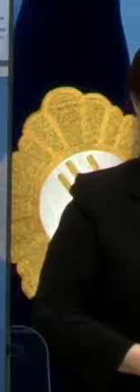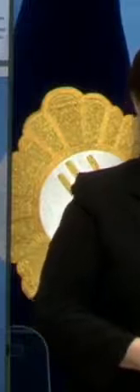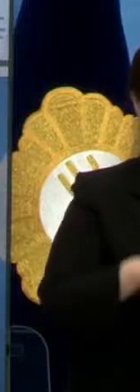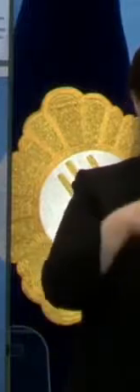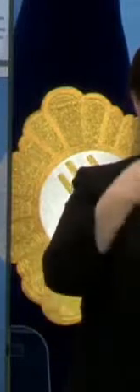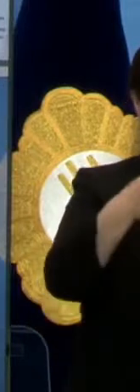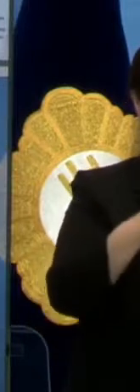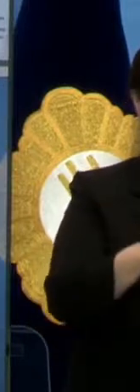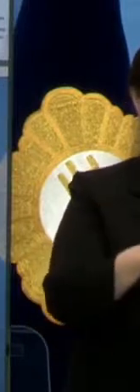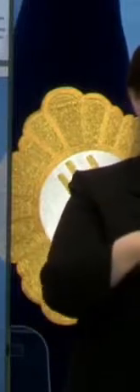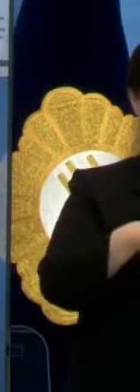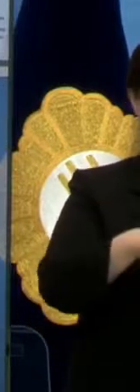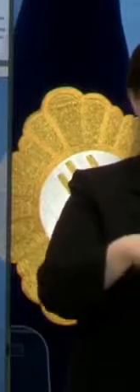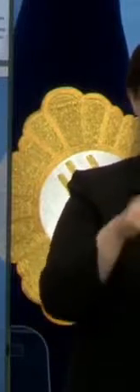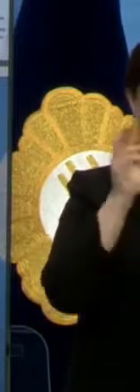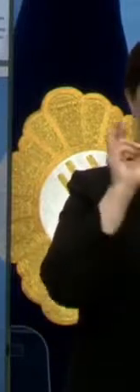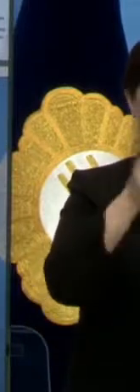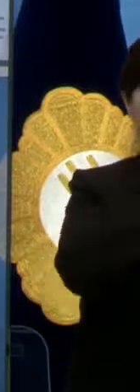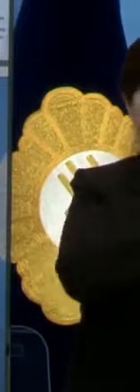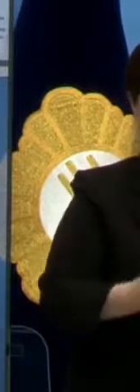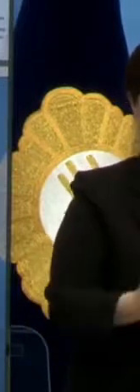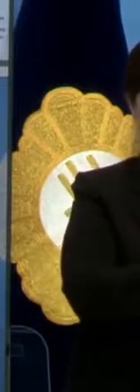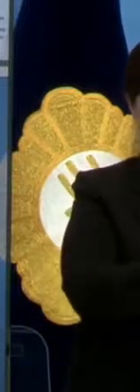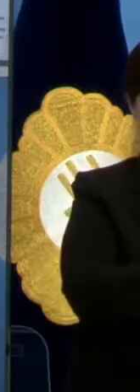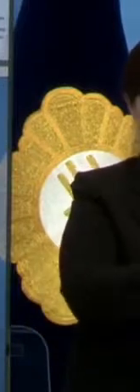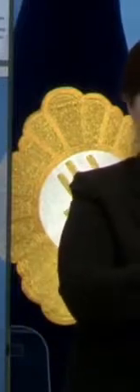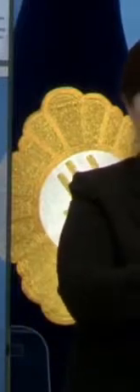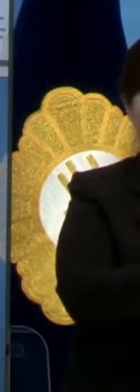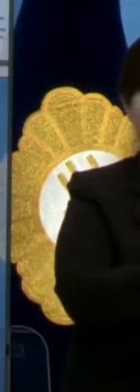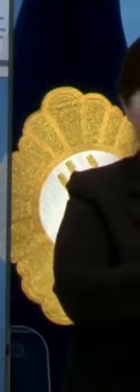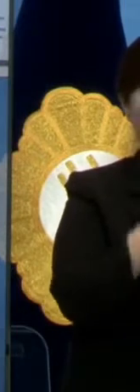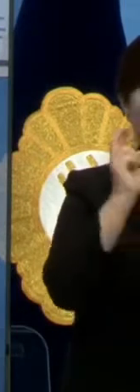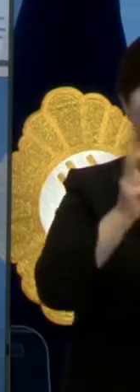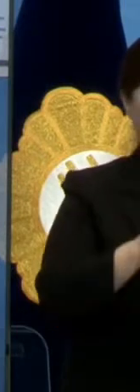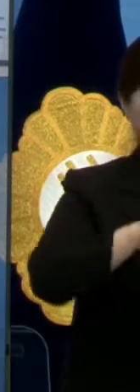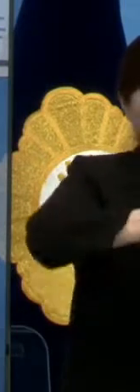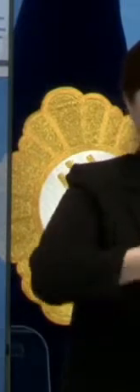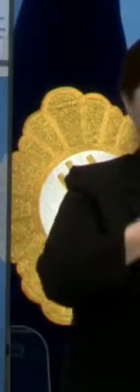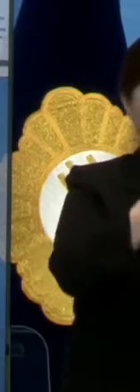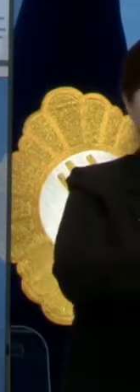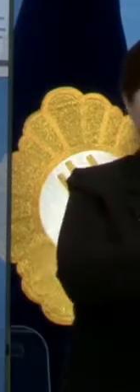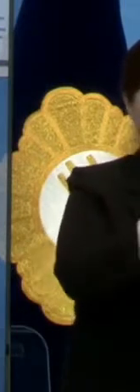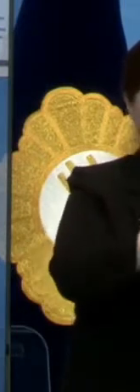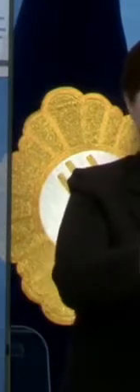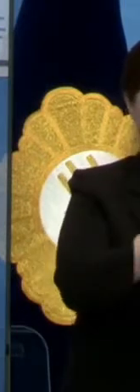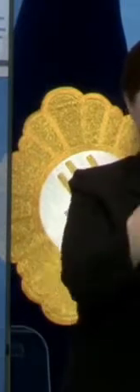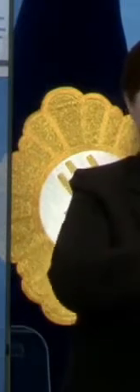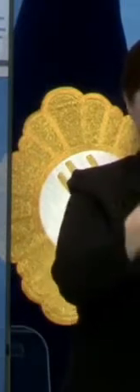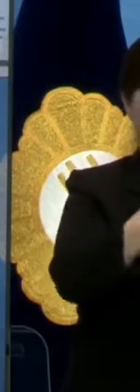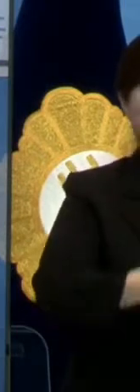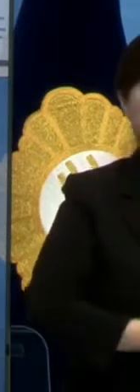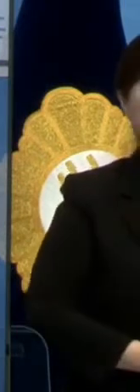중대재해기업처벌법 공청회를 앞두고 경영계에서 제출한 의견서에 대한 반박 브리핑입니다.